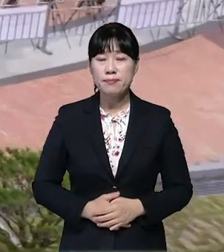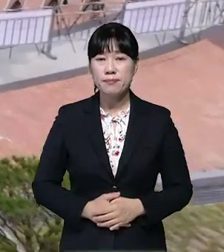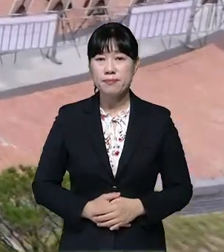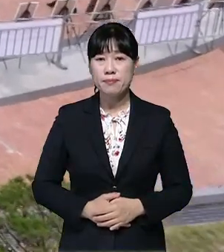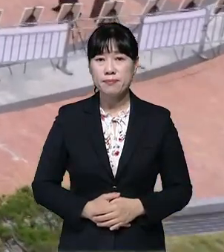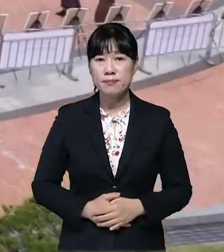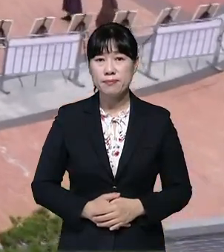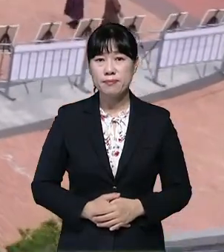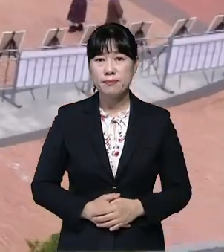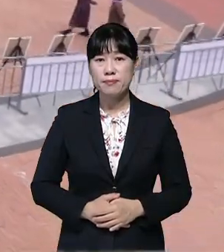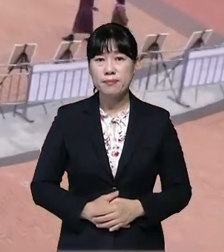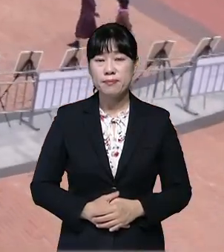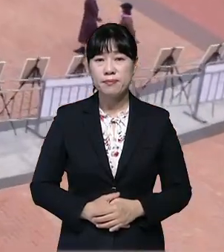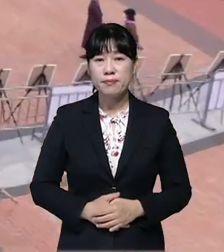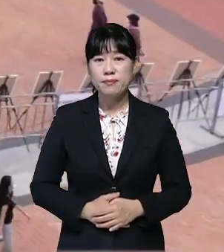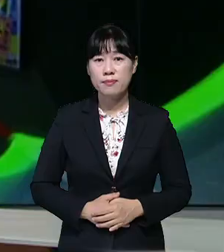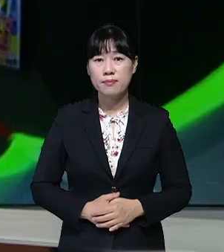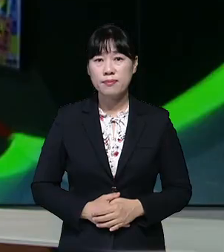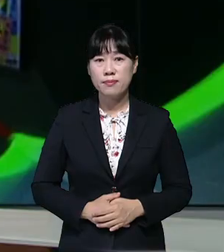KBC 이동근입니다.